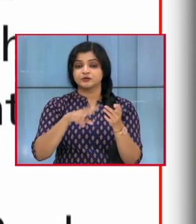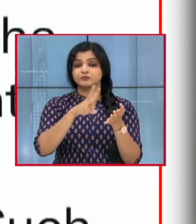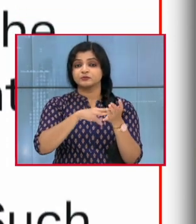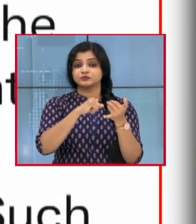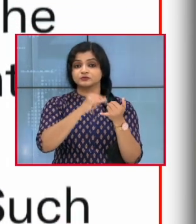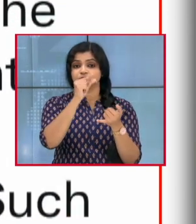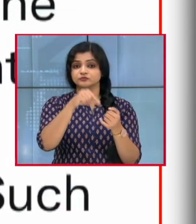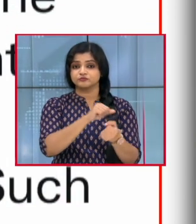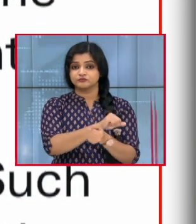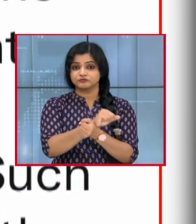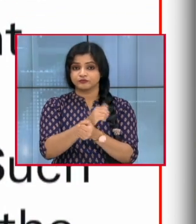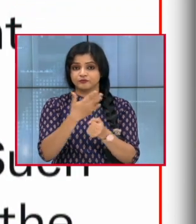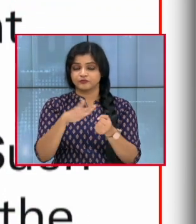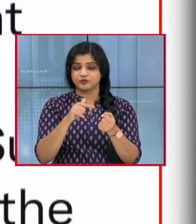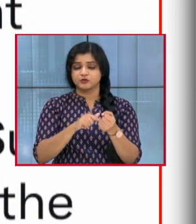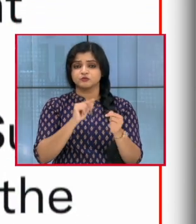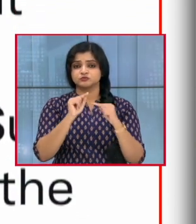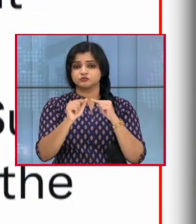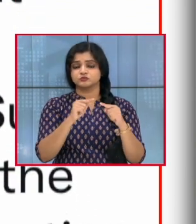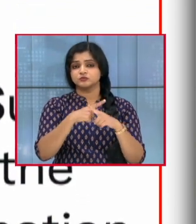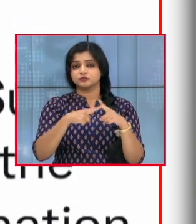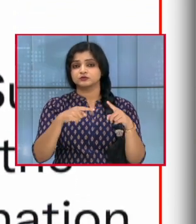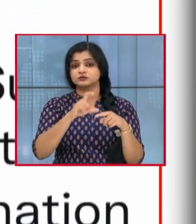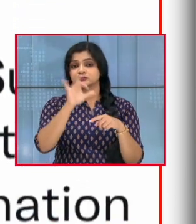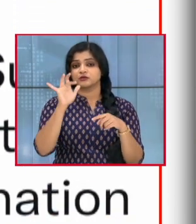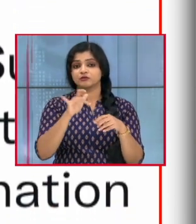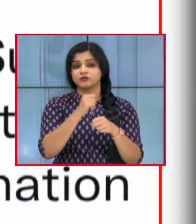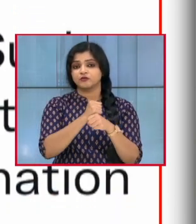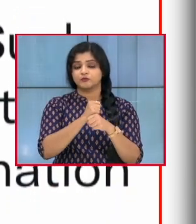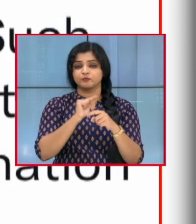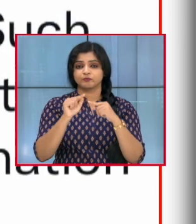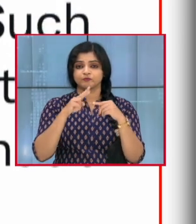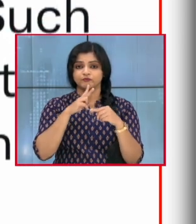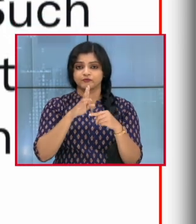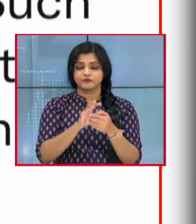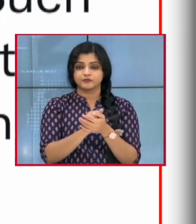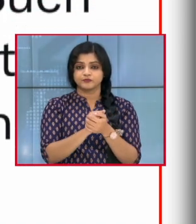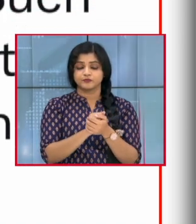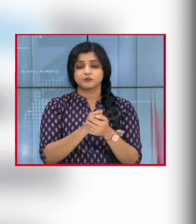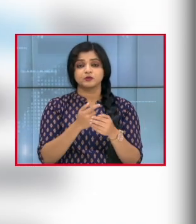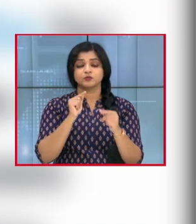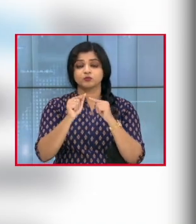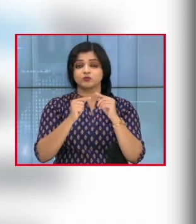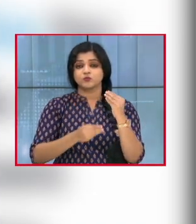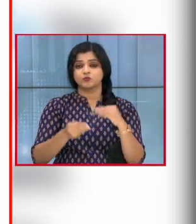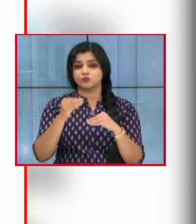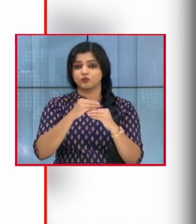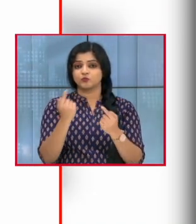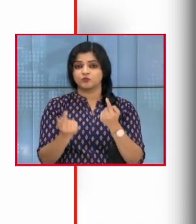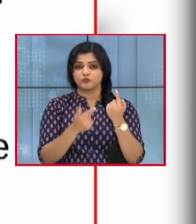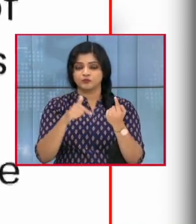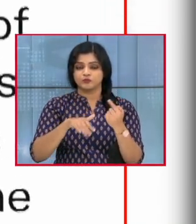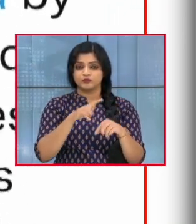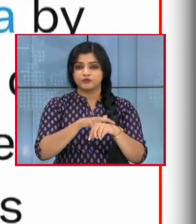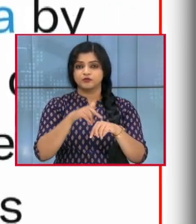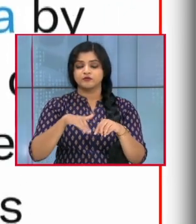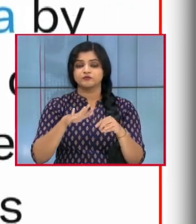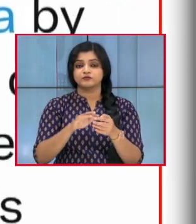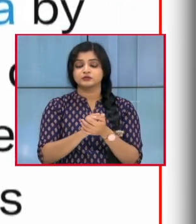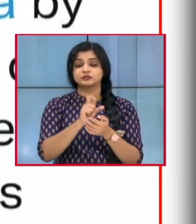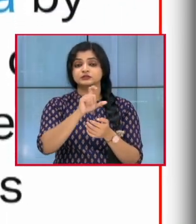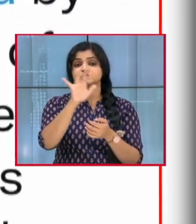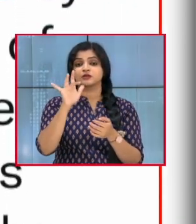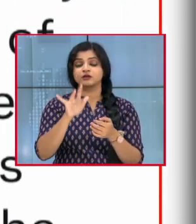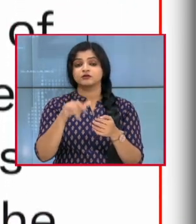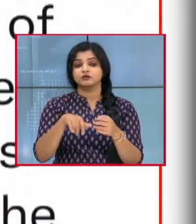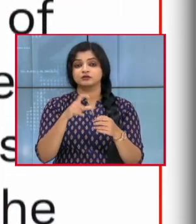സിസോദിയയുടെ അറസ്റ്റുമായി ബന്ധപ്പെട്ട് രൂക്ഷമായ വിമർശനം കേന്ദ്രത്തിനെതിരെ ഉയർത്തുകയാണ്. വ്യാപകമായി തന്നെ വിമർശനം ഉയരുന്നുണ്ട്. അതിനിടെയാണ് കേന്ദ്ര